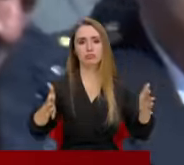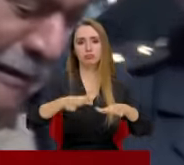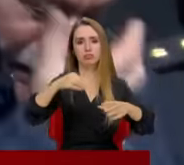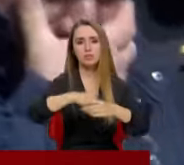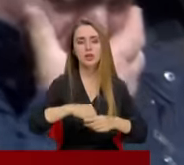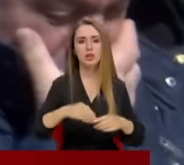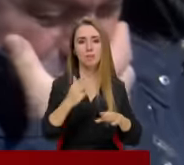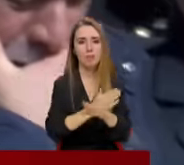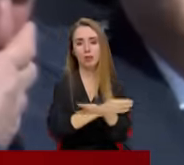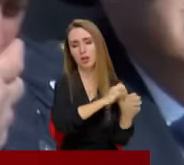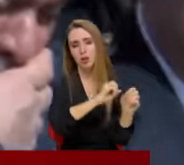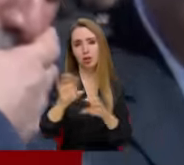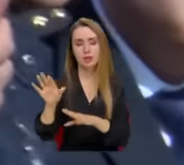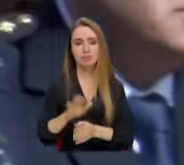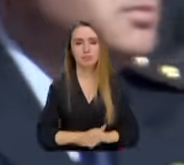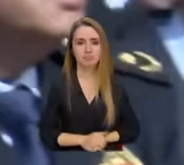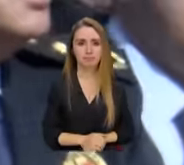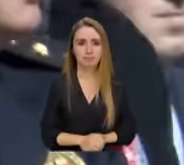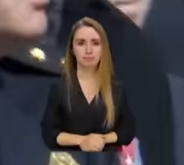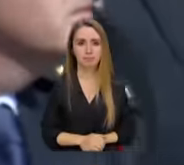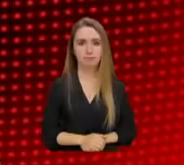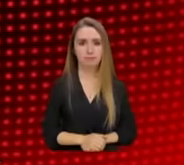memleketi Bingöl'e uğurlandı.